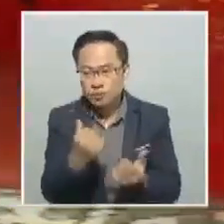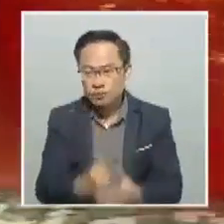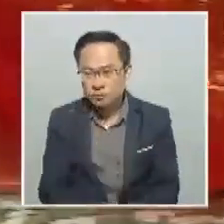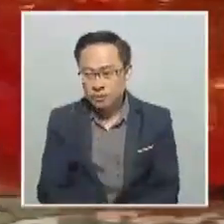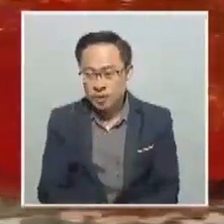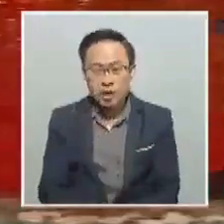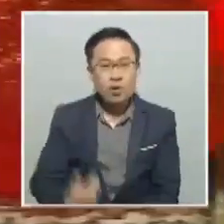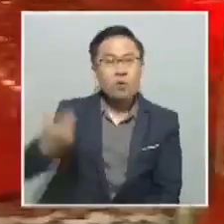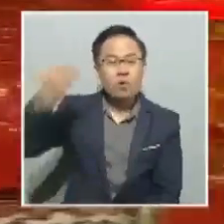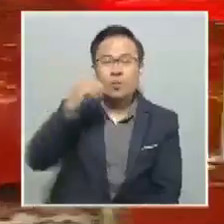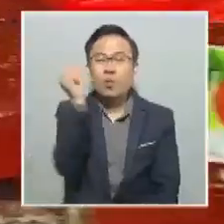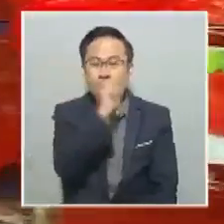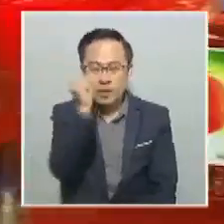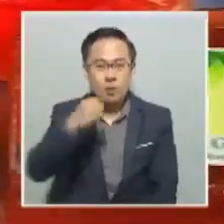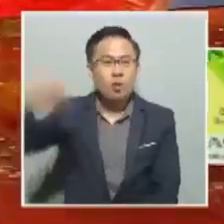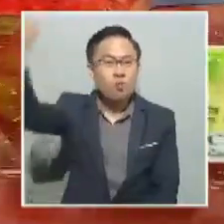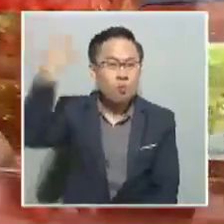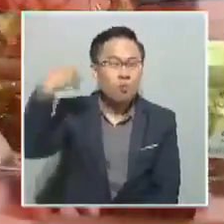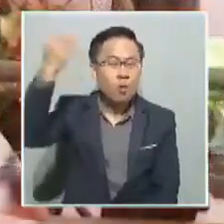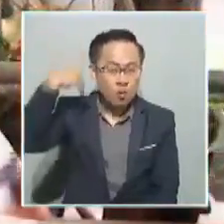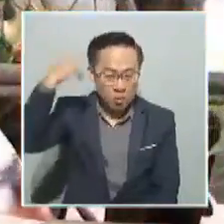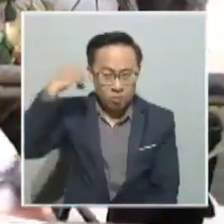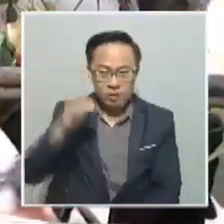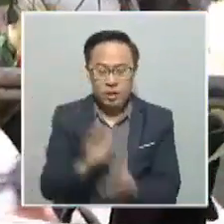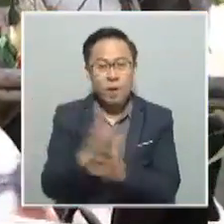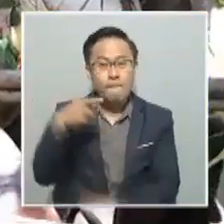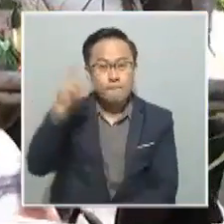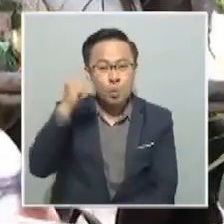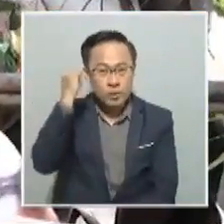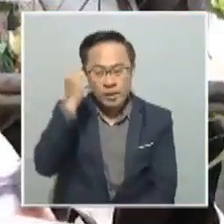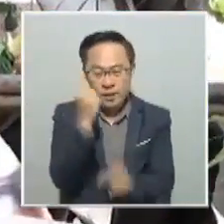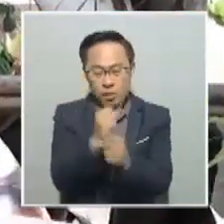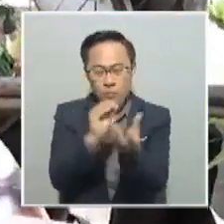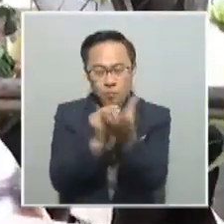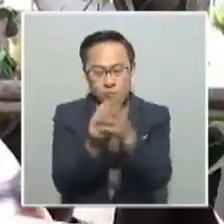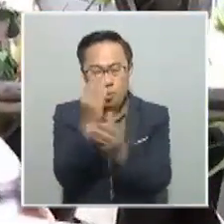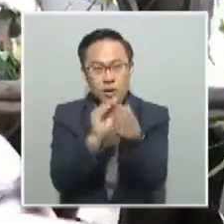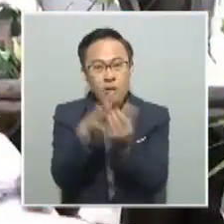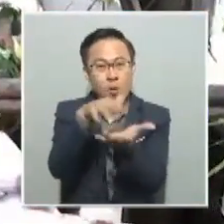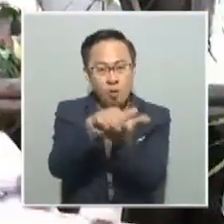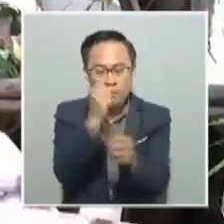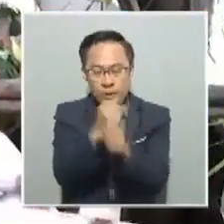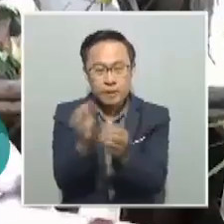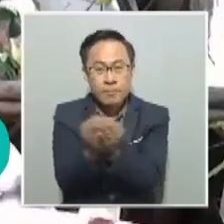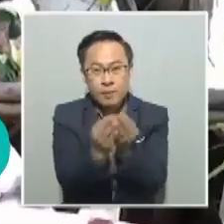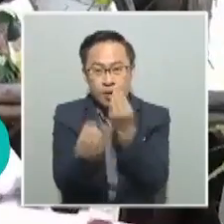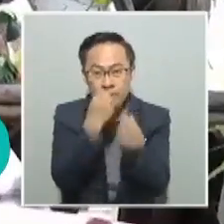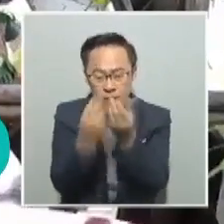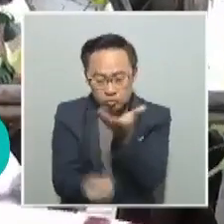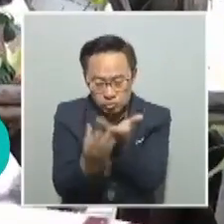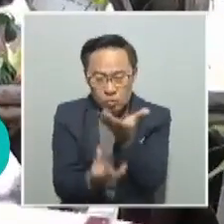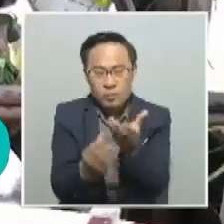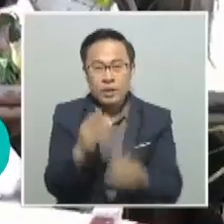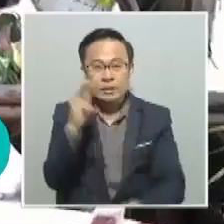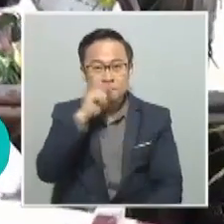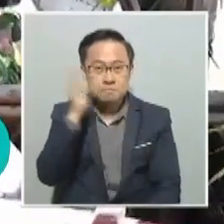ครั้งปู่ย่านำพลอ่อนเป็นอาหารจิ้มน้ำพริกรา